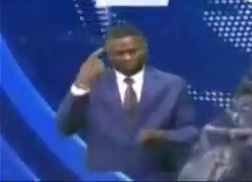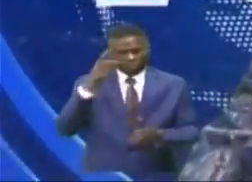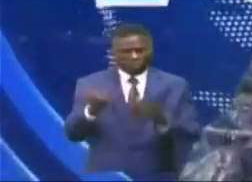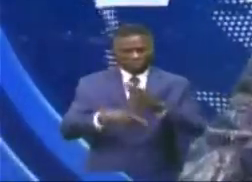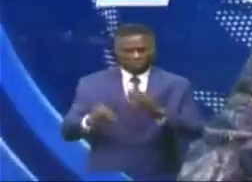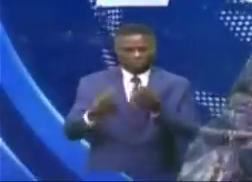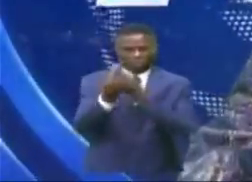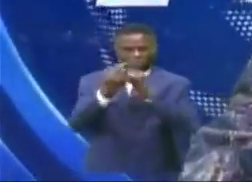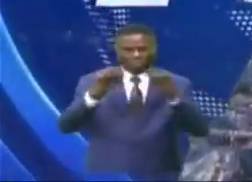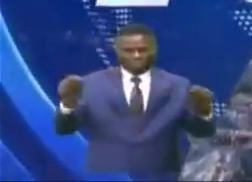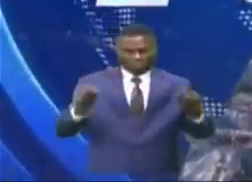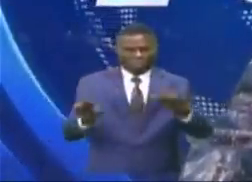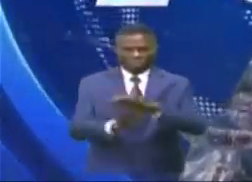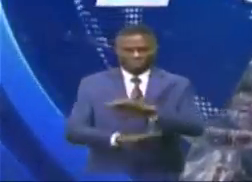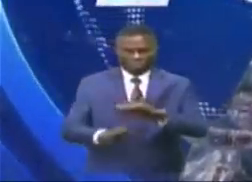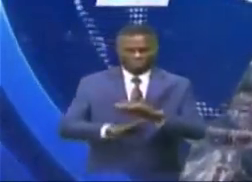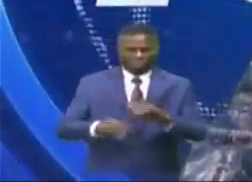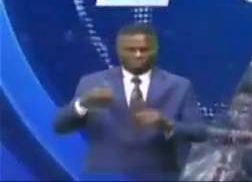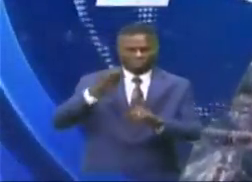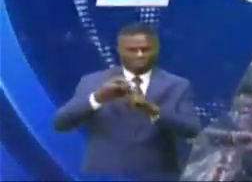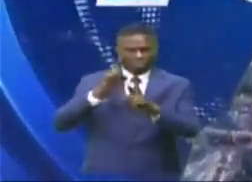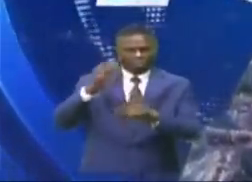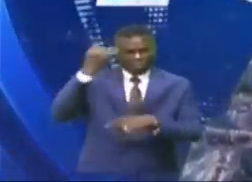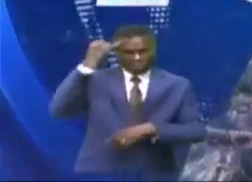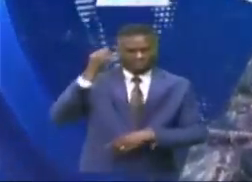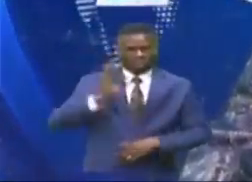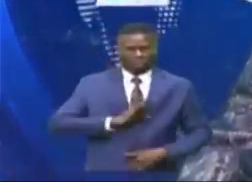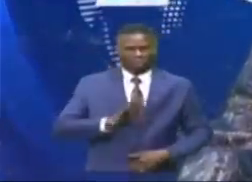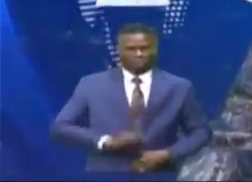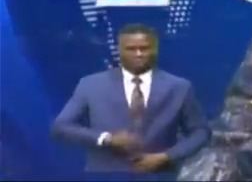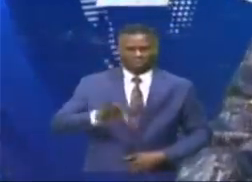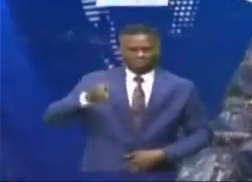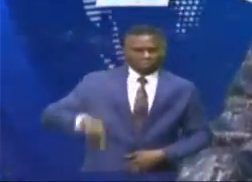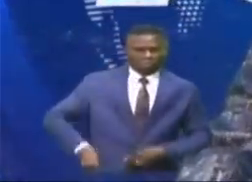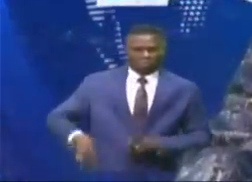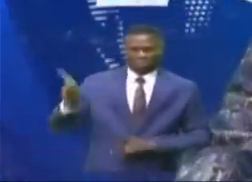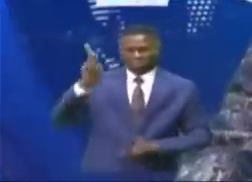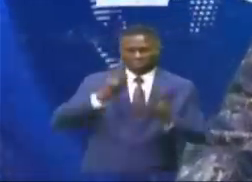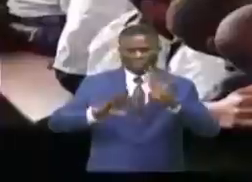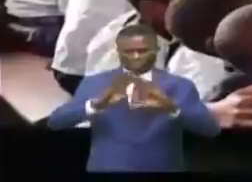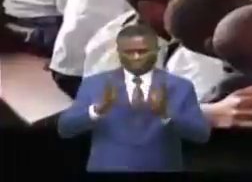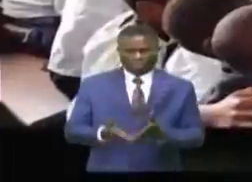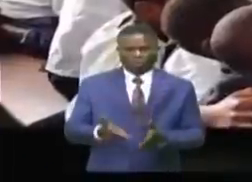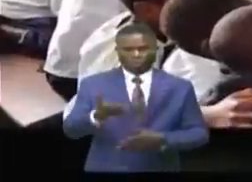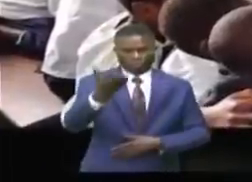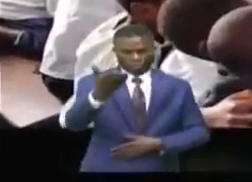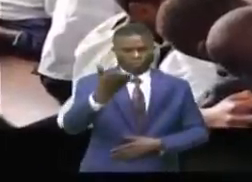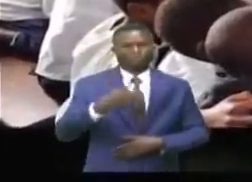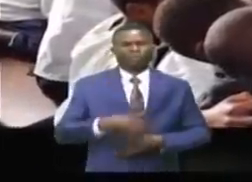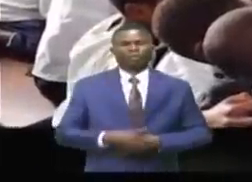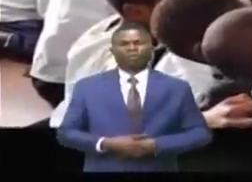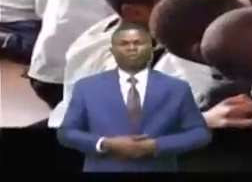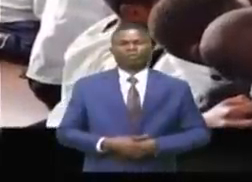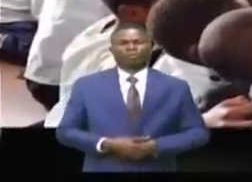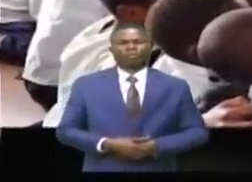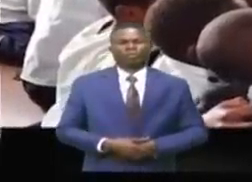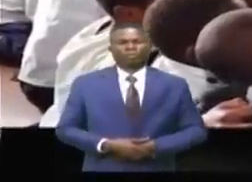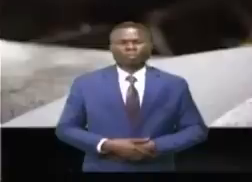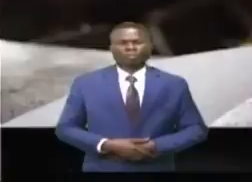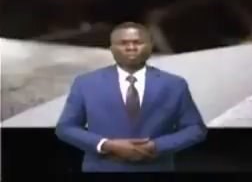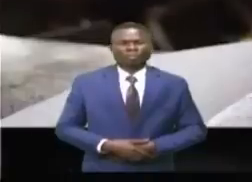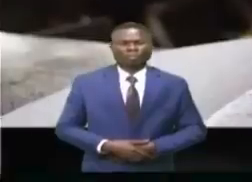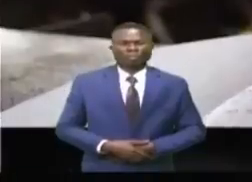l'enseignement de base prôné par le chef de l'État pour le bien-être de la population. On en parle avec Guy Matounou. La politique de la gratuité